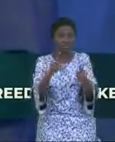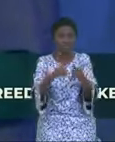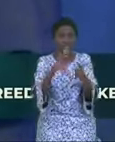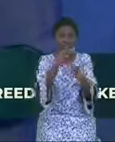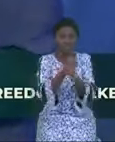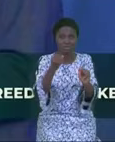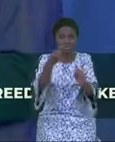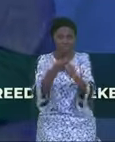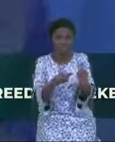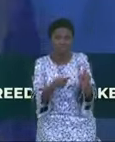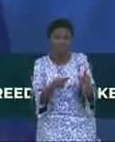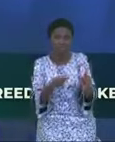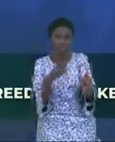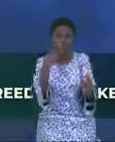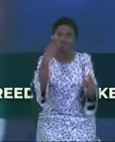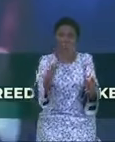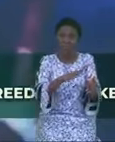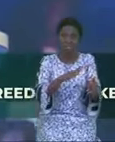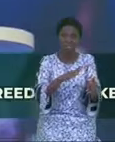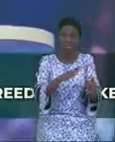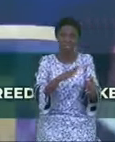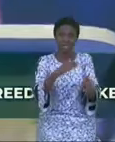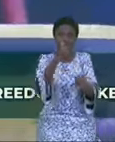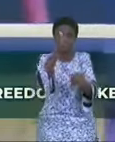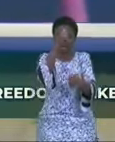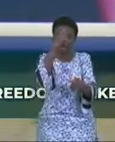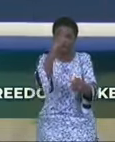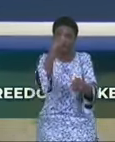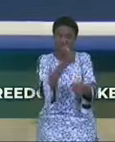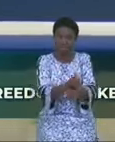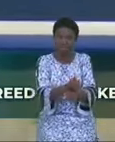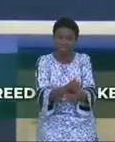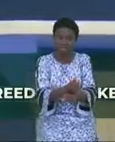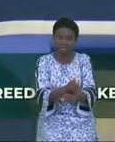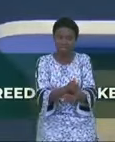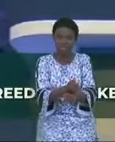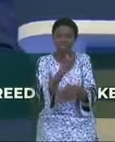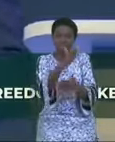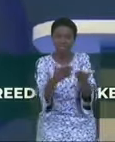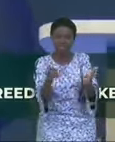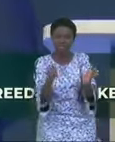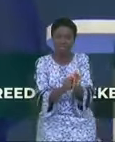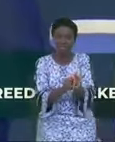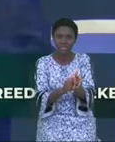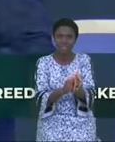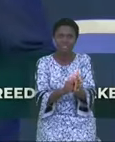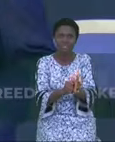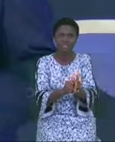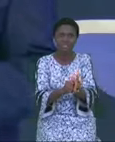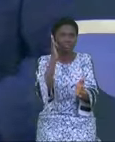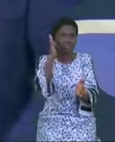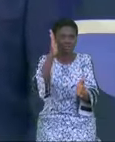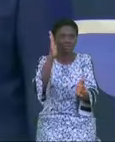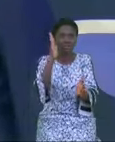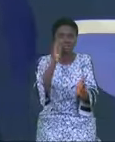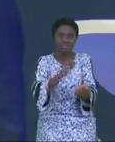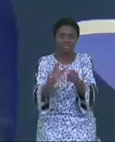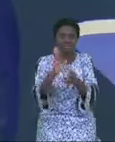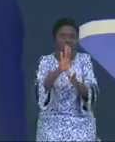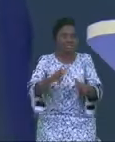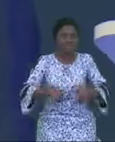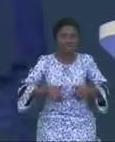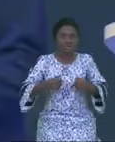la franchissement de tout ce qui va détruire votre vie ceux qui cherchent la liberté vous voulez